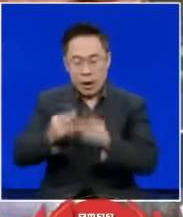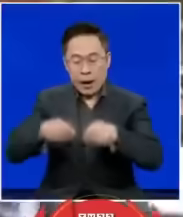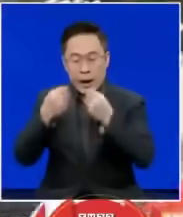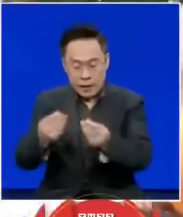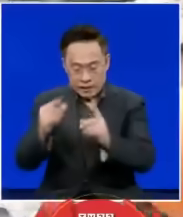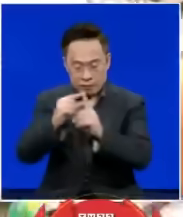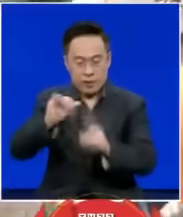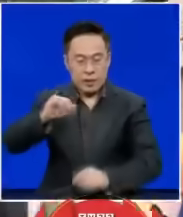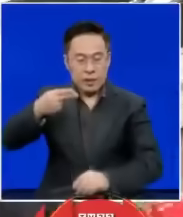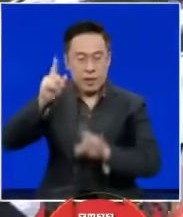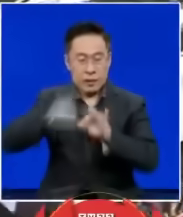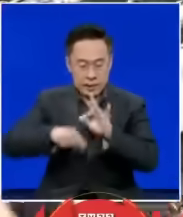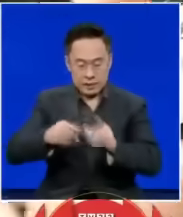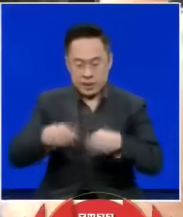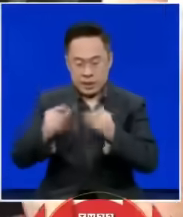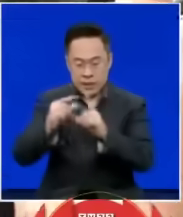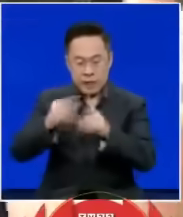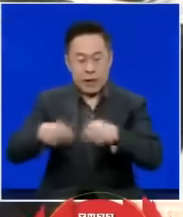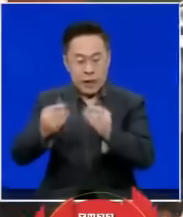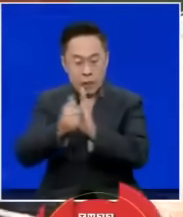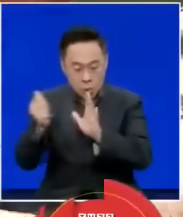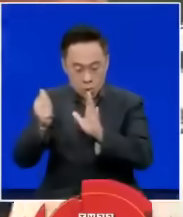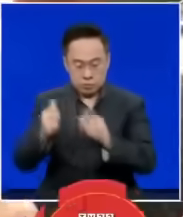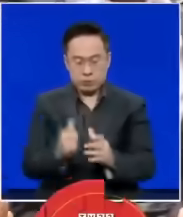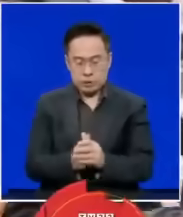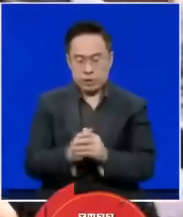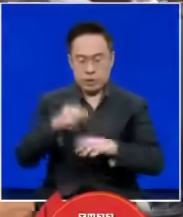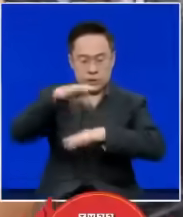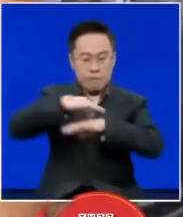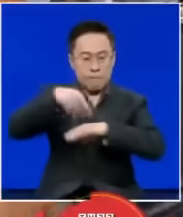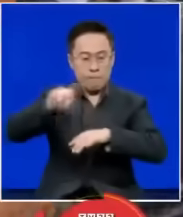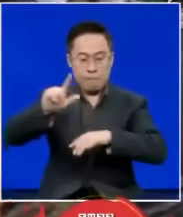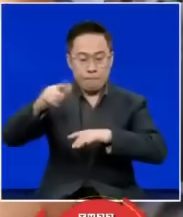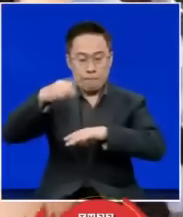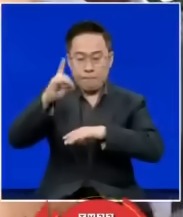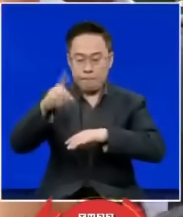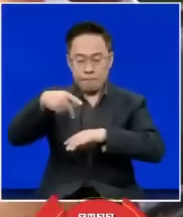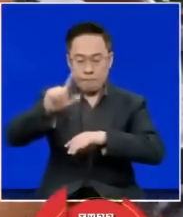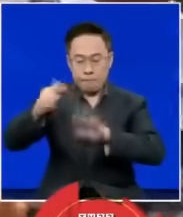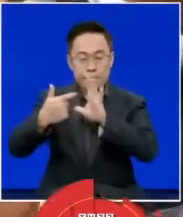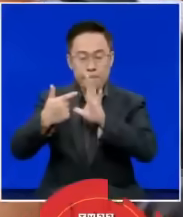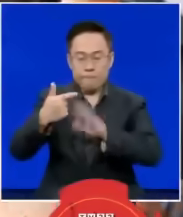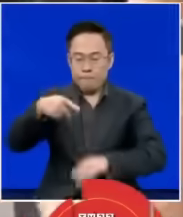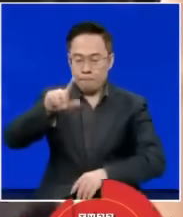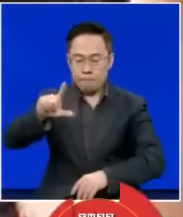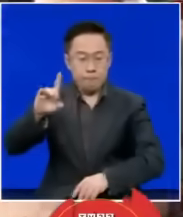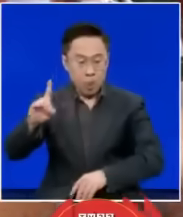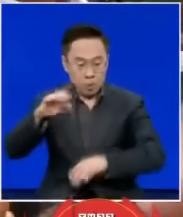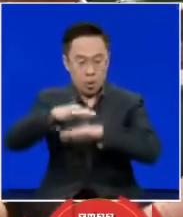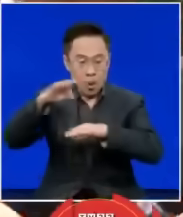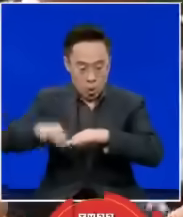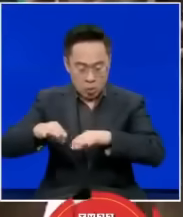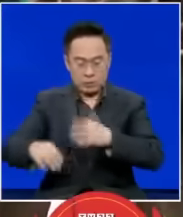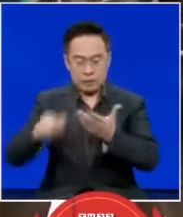ถ้าถูกให้ออกหรือปลดออกคนที่โดนคำสั่งเนี่ยก็ยังมีสิทธิ์แล้วก็รับพวกเงินเงื่อนไขแบ่งตามอายุรับราชการอีกเ